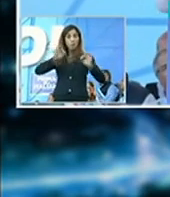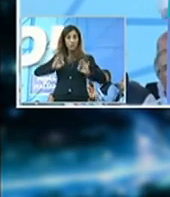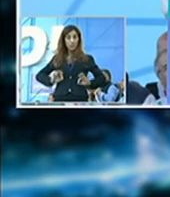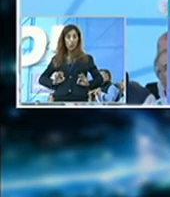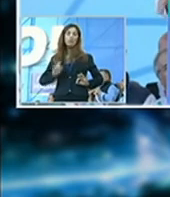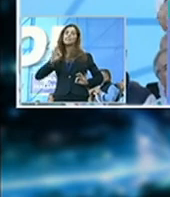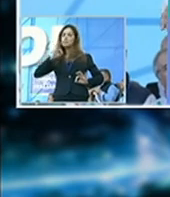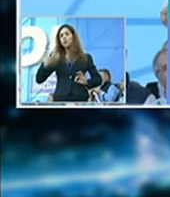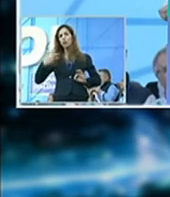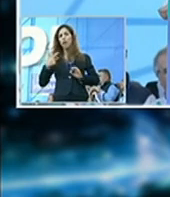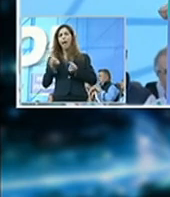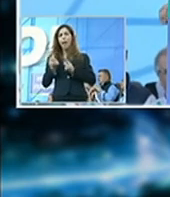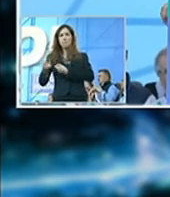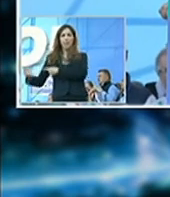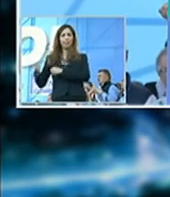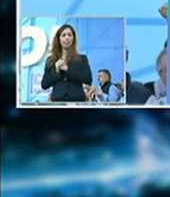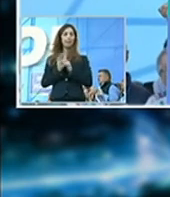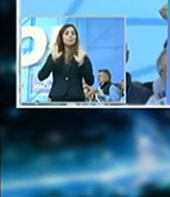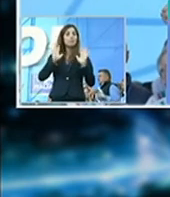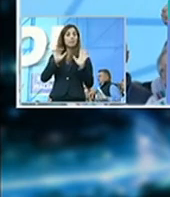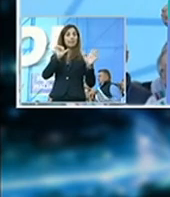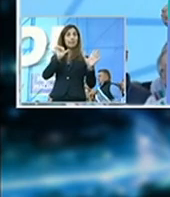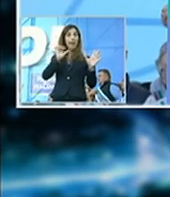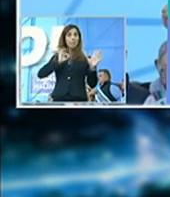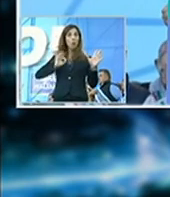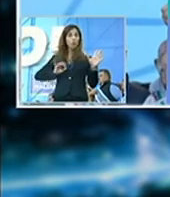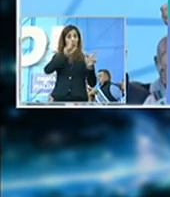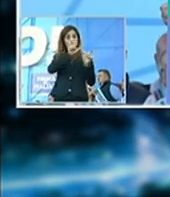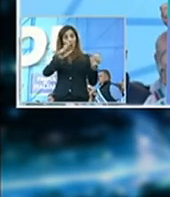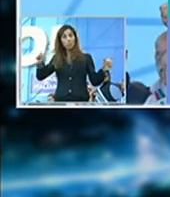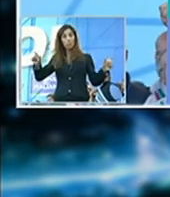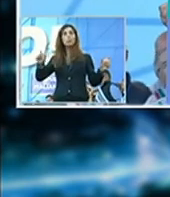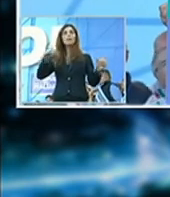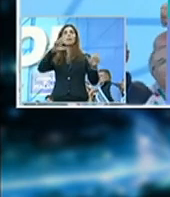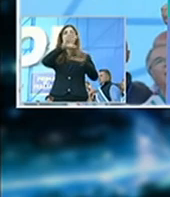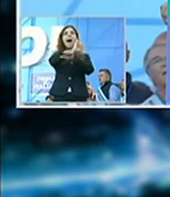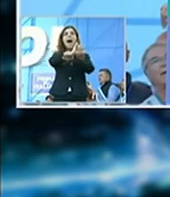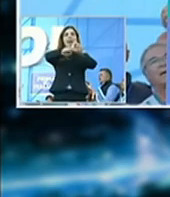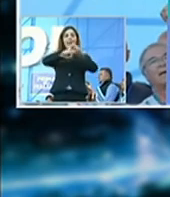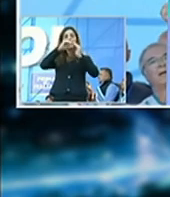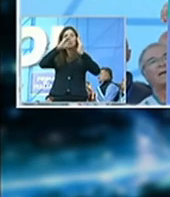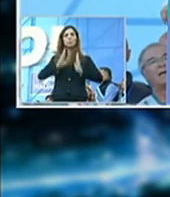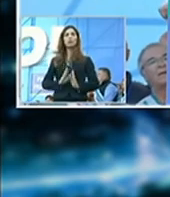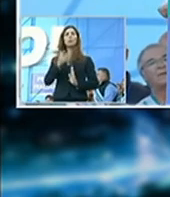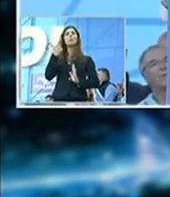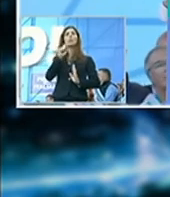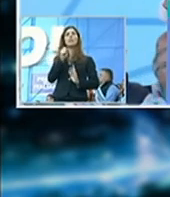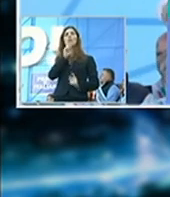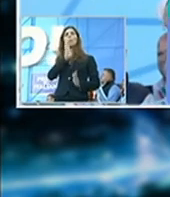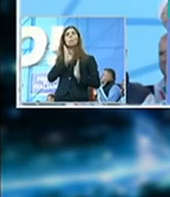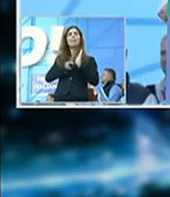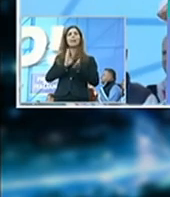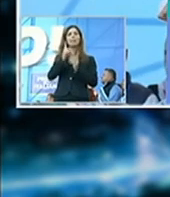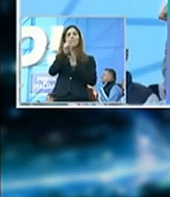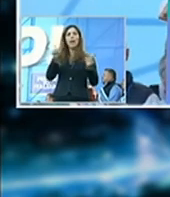chiedere a entrambi velocemente, così risentiamo però. Magari pensiamo alla stessa cosa. Daniela Preziosi. No,